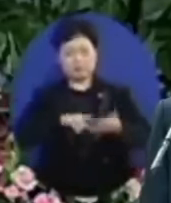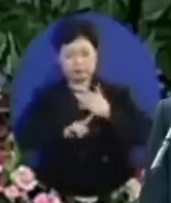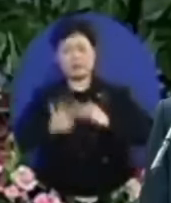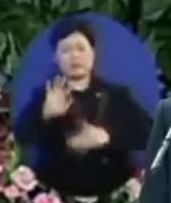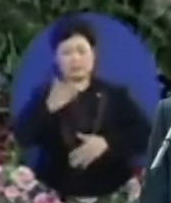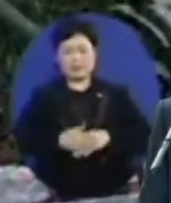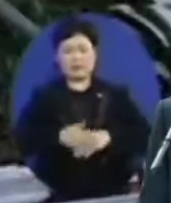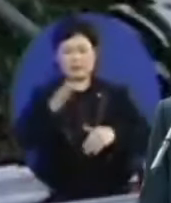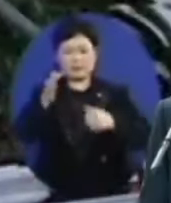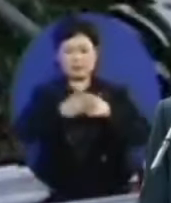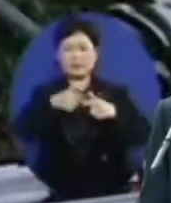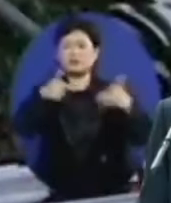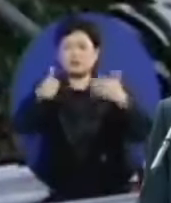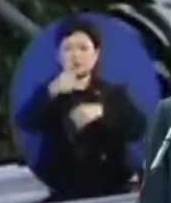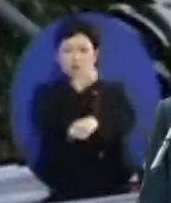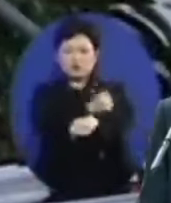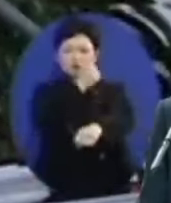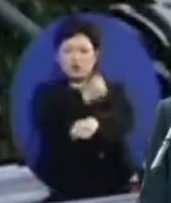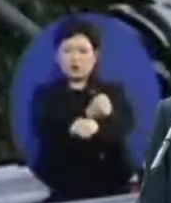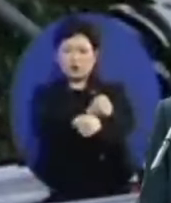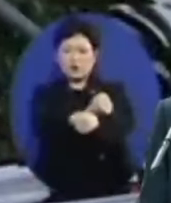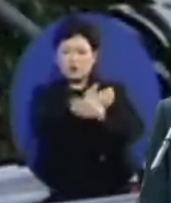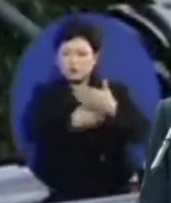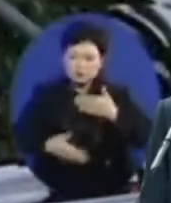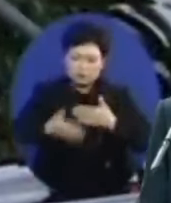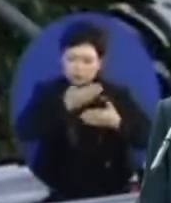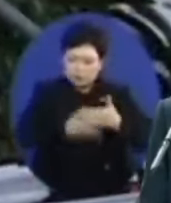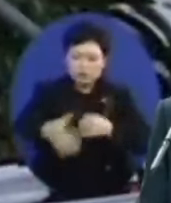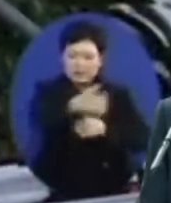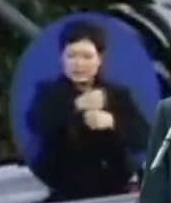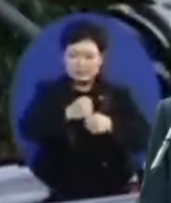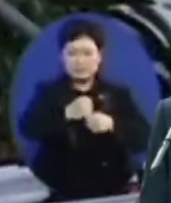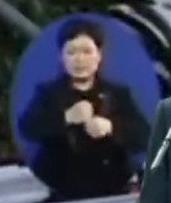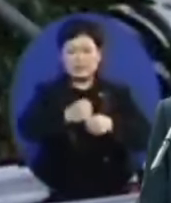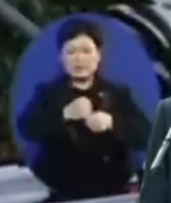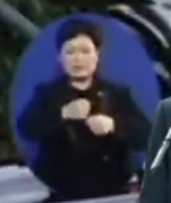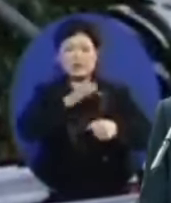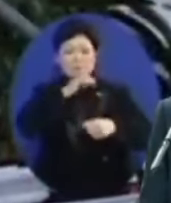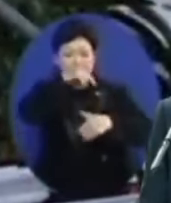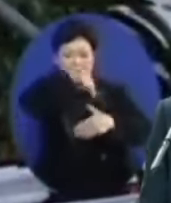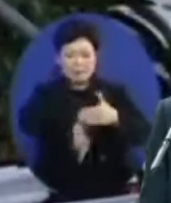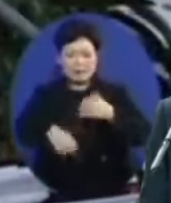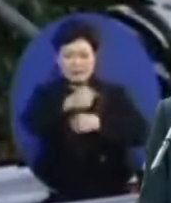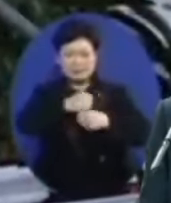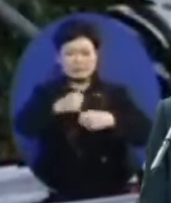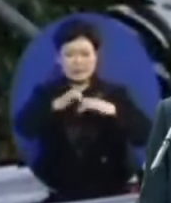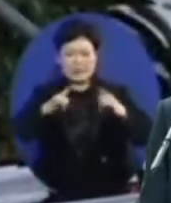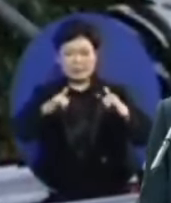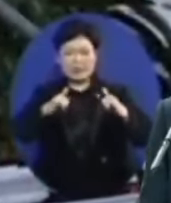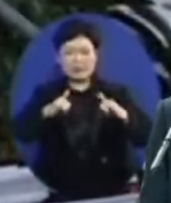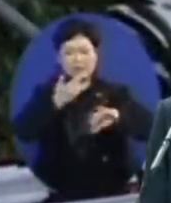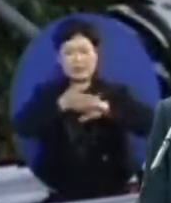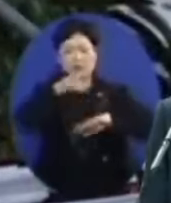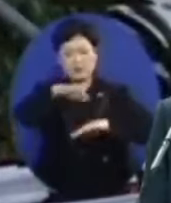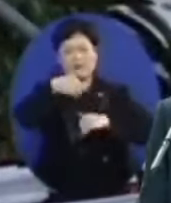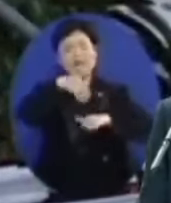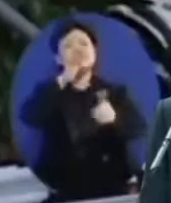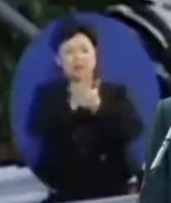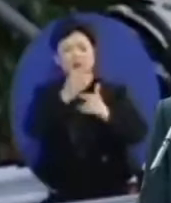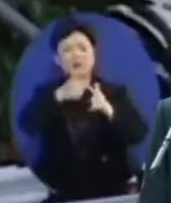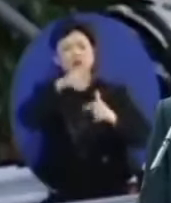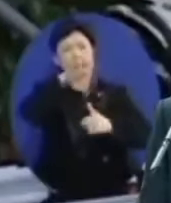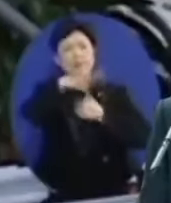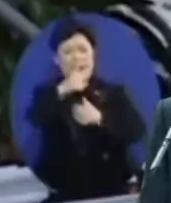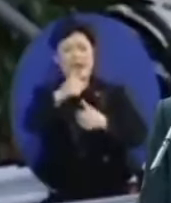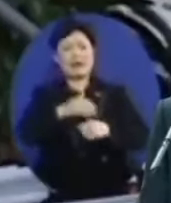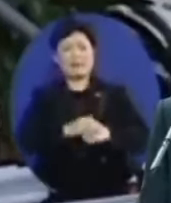예수님께서는 수고하고 무거운 육체의 짐을 진 사람도 마음의 짐 진 사람도 다른 데 가지 말고 내게로 오라.